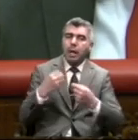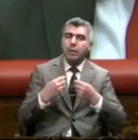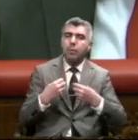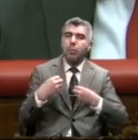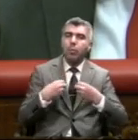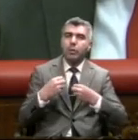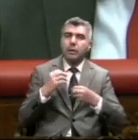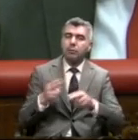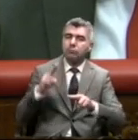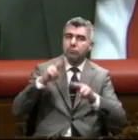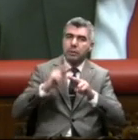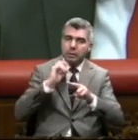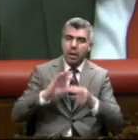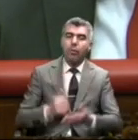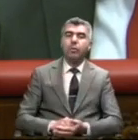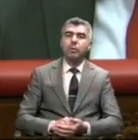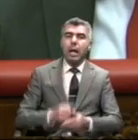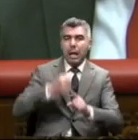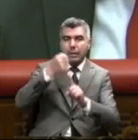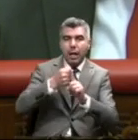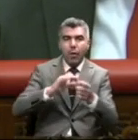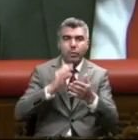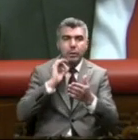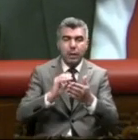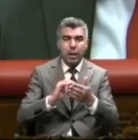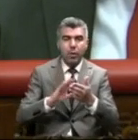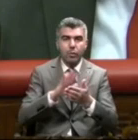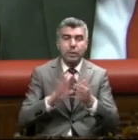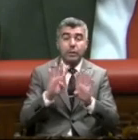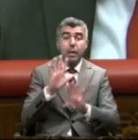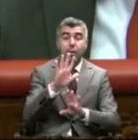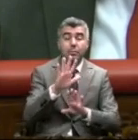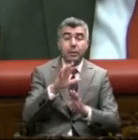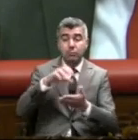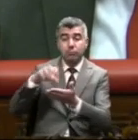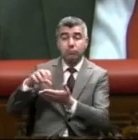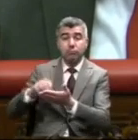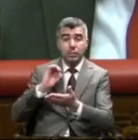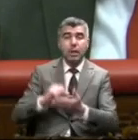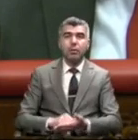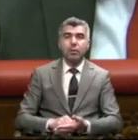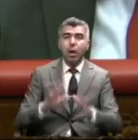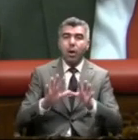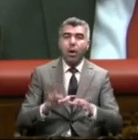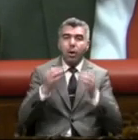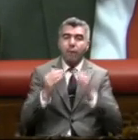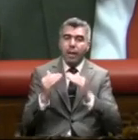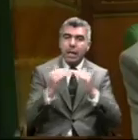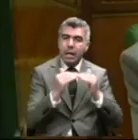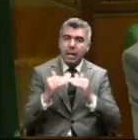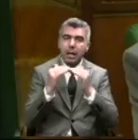لها تشتغل الهدف من الاصلاح نتاع هذا المؤسسات 58 هو اننا نلقاو تناغم